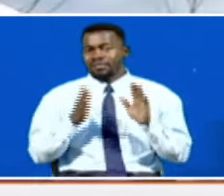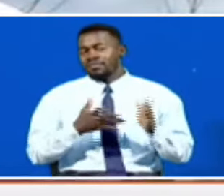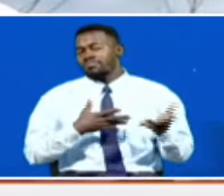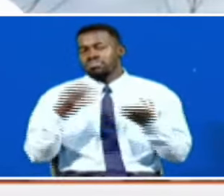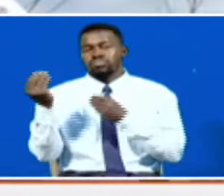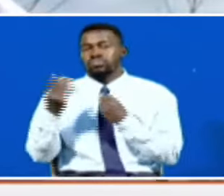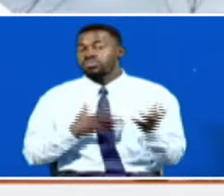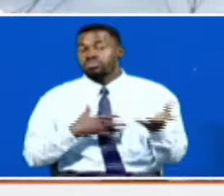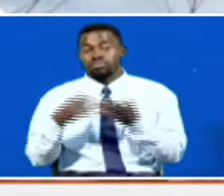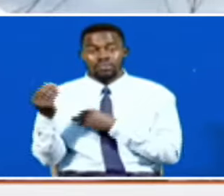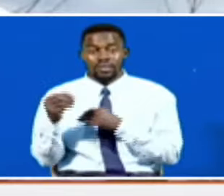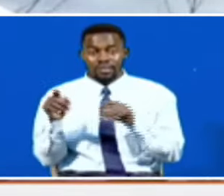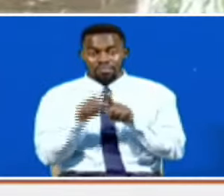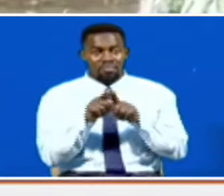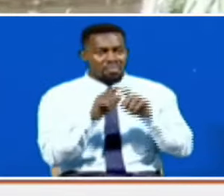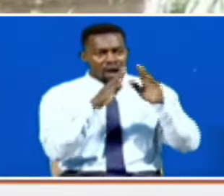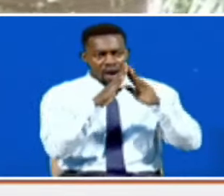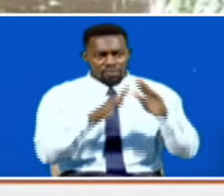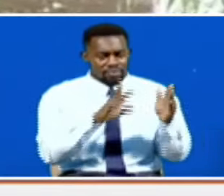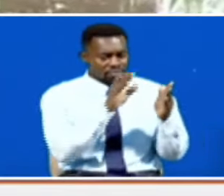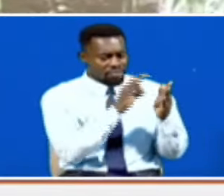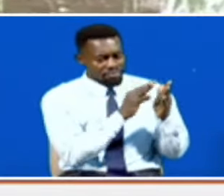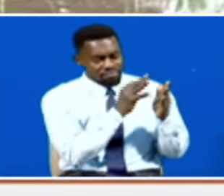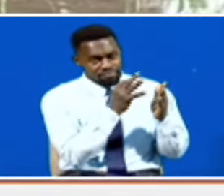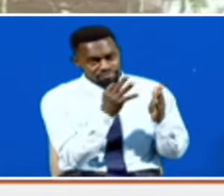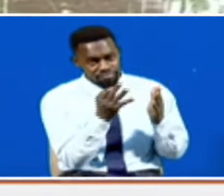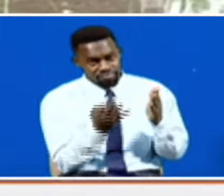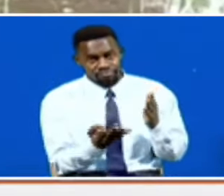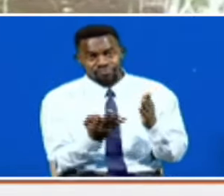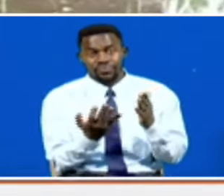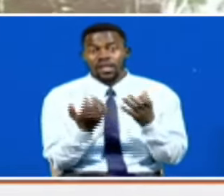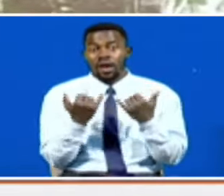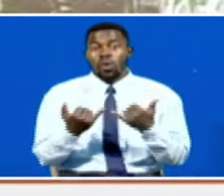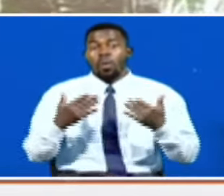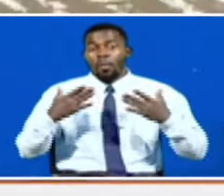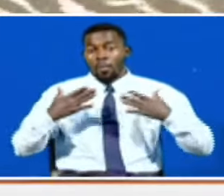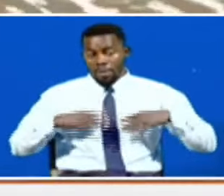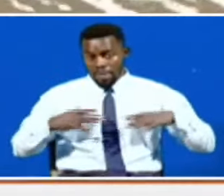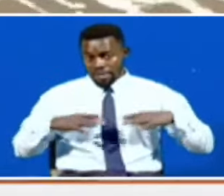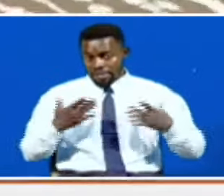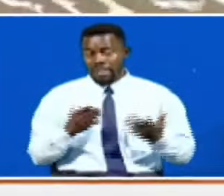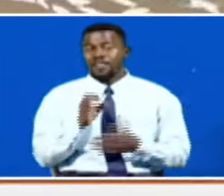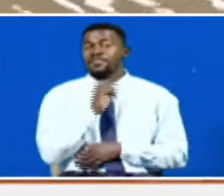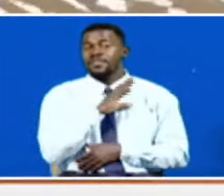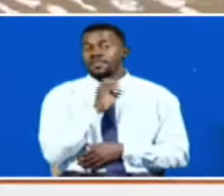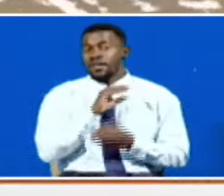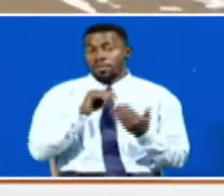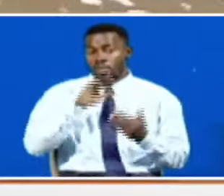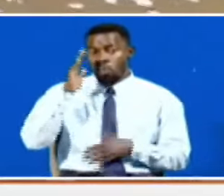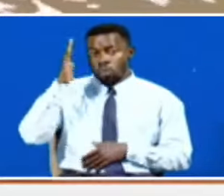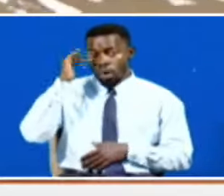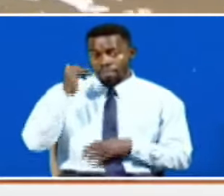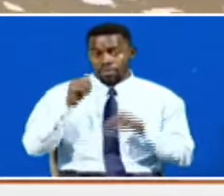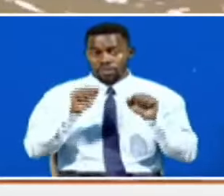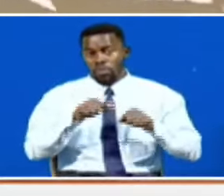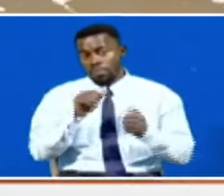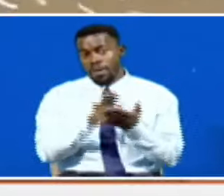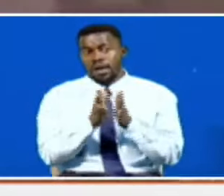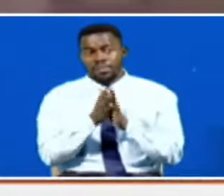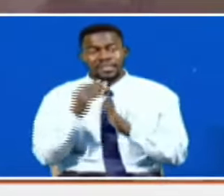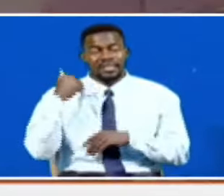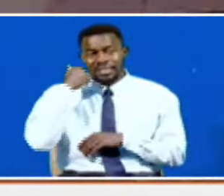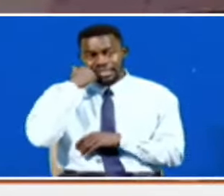pia ni karibu itaanguka. Hali hii wakazi wanahofu huenda isababishe mkurupuko wa magonjwa, kwani katika baadhi ya